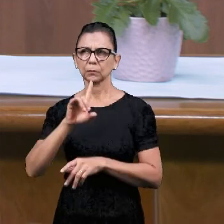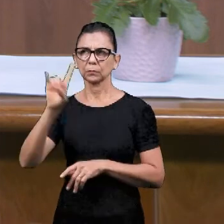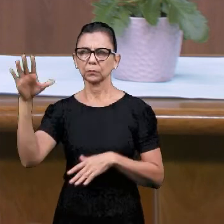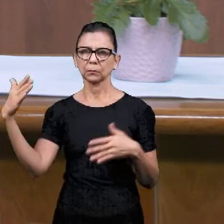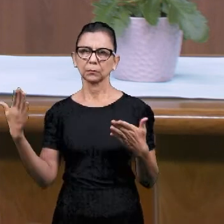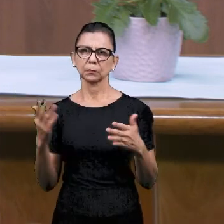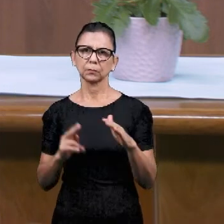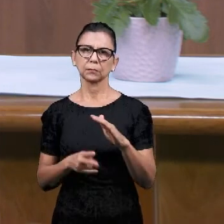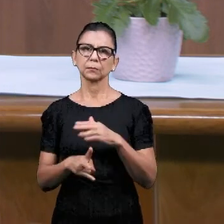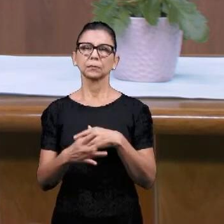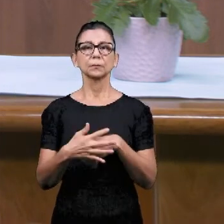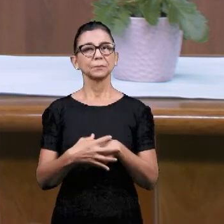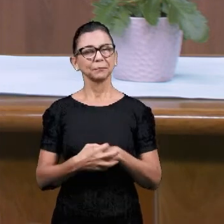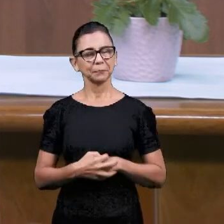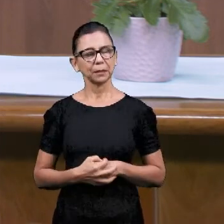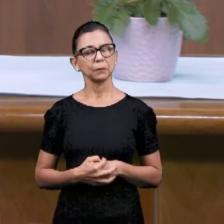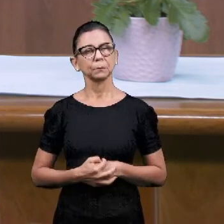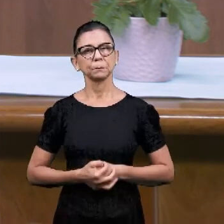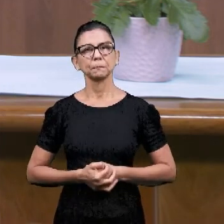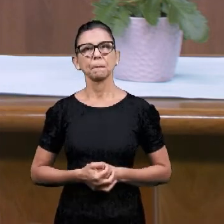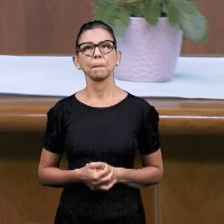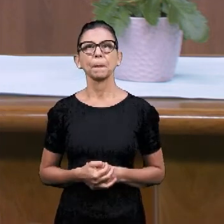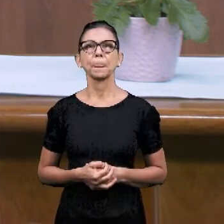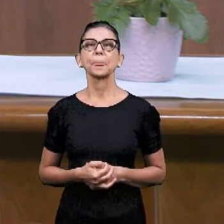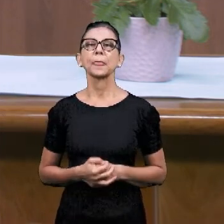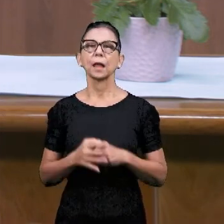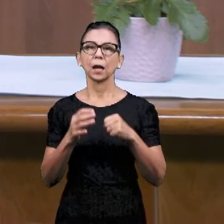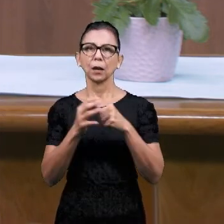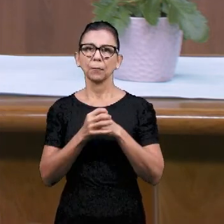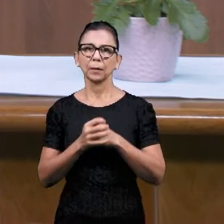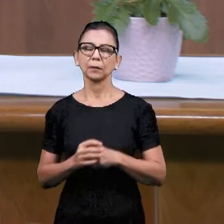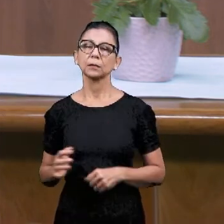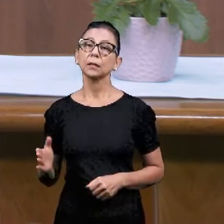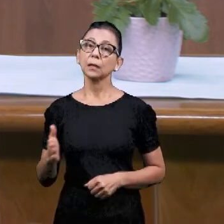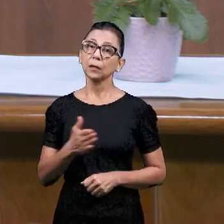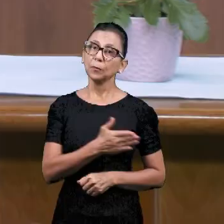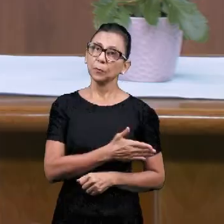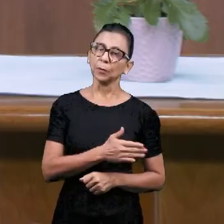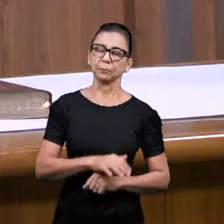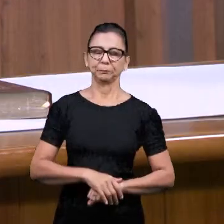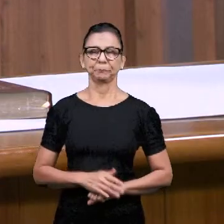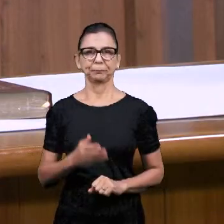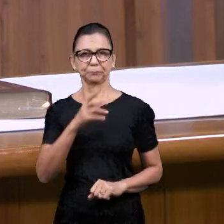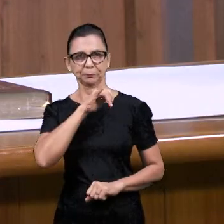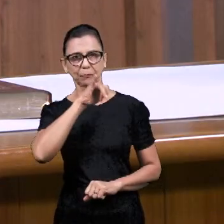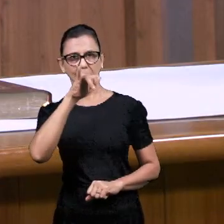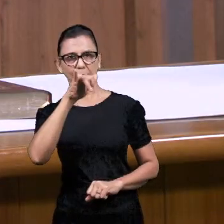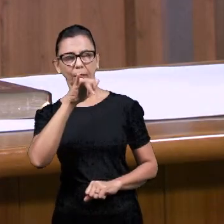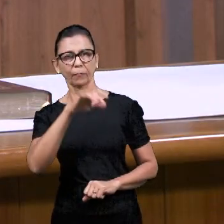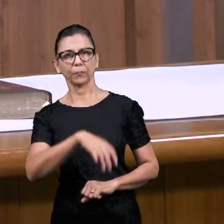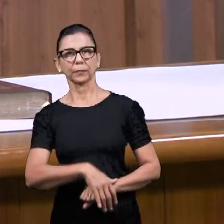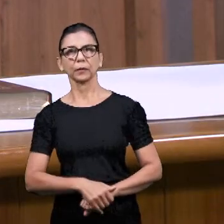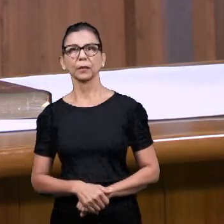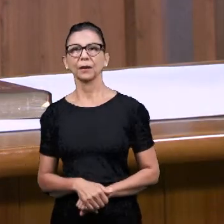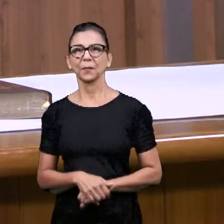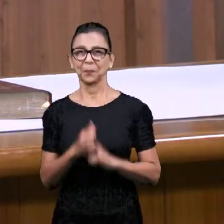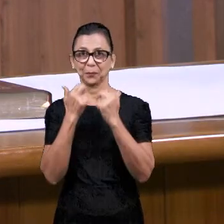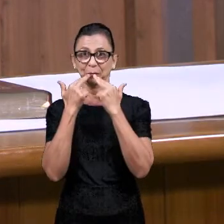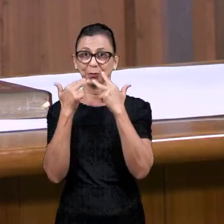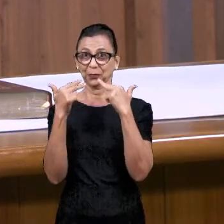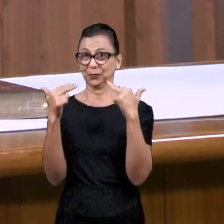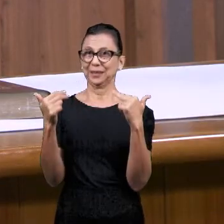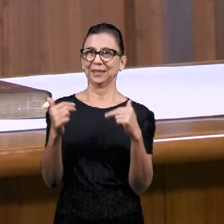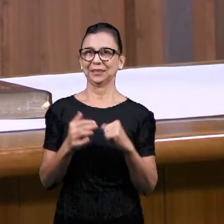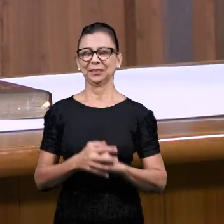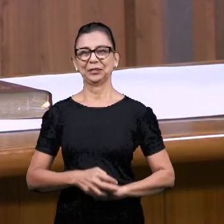depuis maintenant. Amen. Amen. Comme je vous ai dit, nous avons ici une nouveauté pour frères et